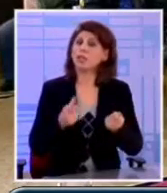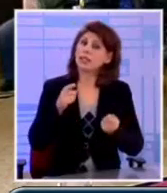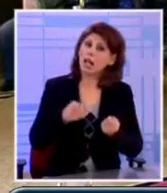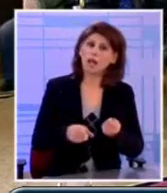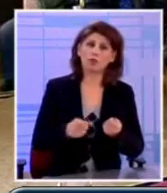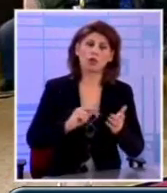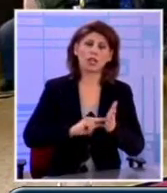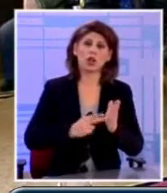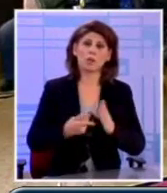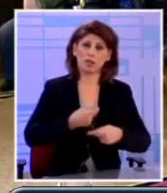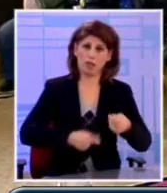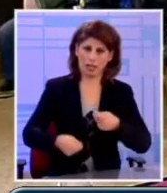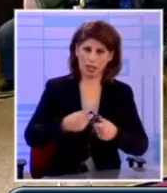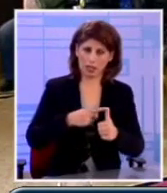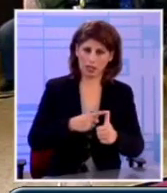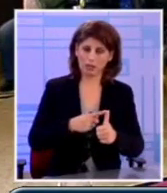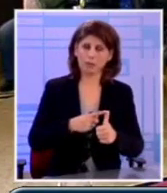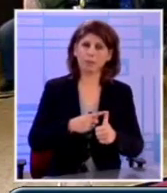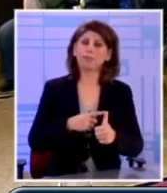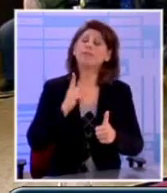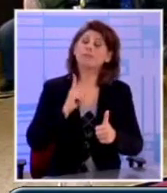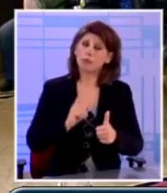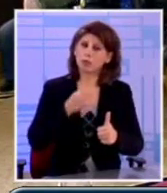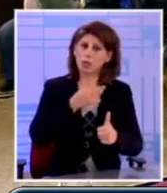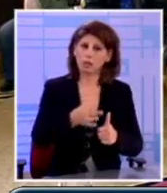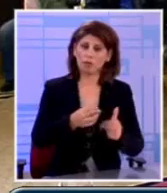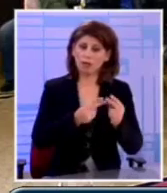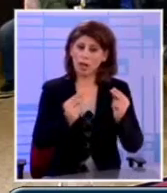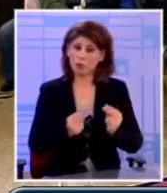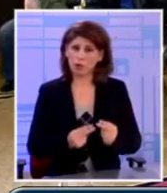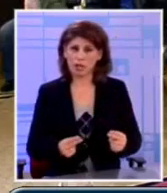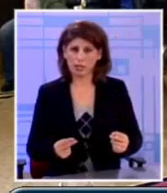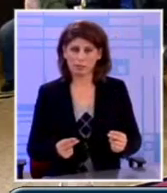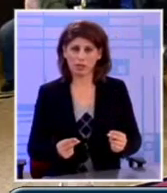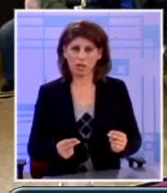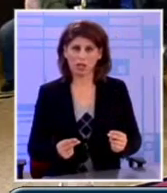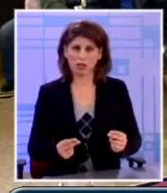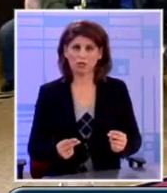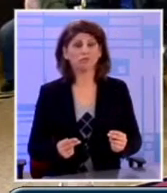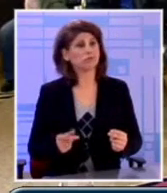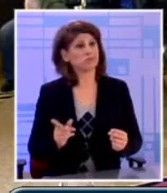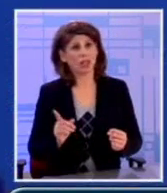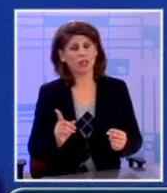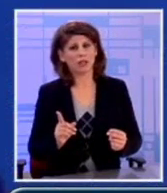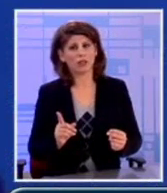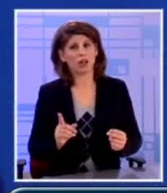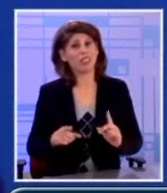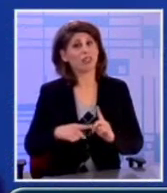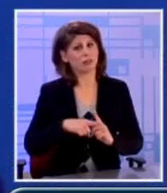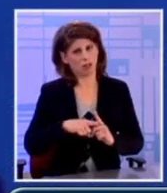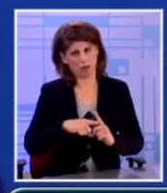τύπου η οικονομική διαχείριση. Οφείλω να πω ότι τα συμπεράσματα δεν είναι